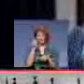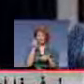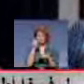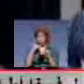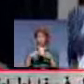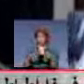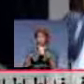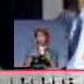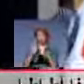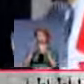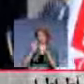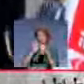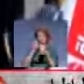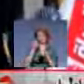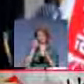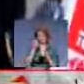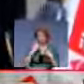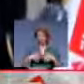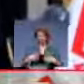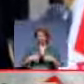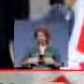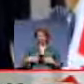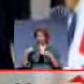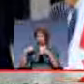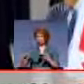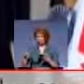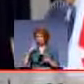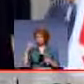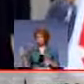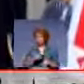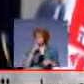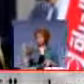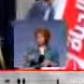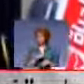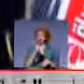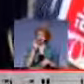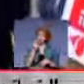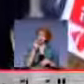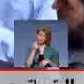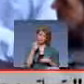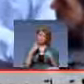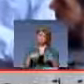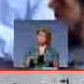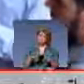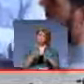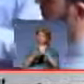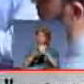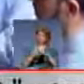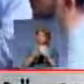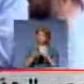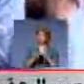احيانا كانت ممكن ملابس، كان ممكن يبقى فلوس برضو غالبا يعني فلوس حاجه